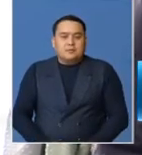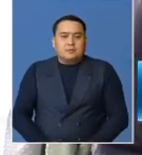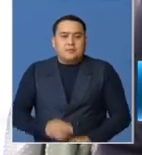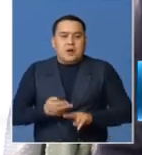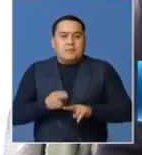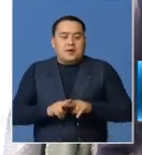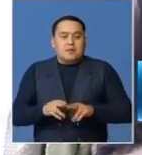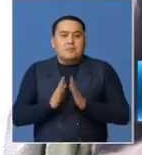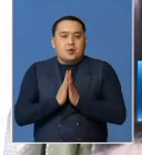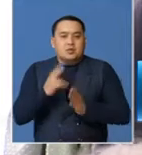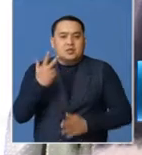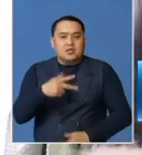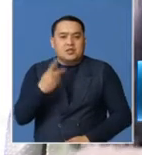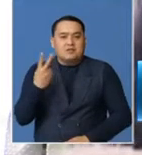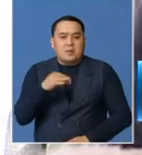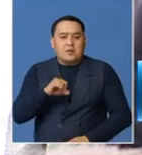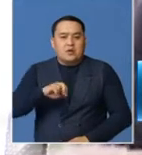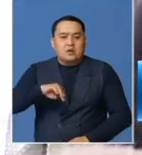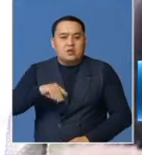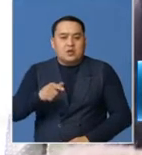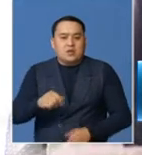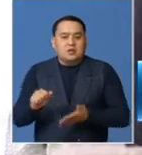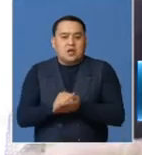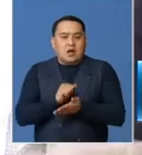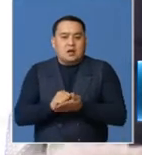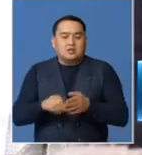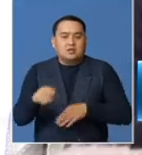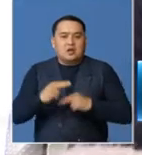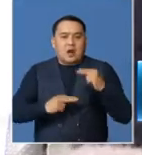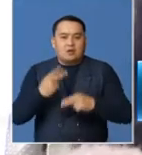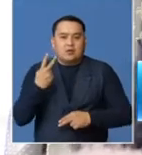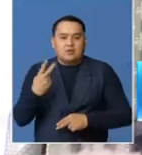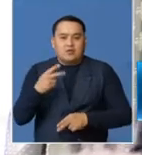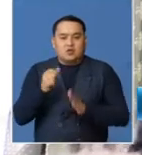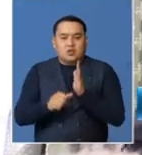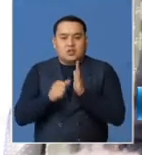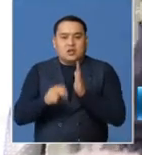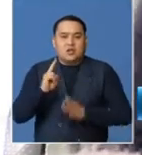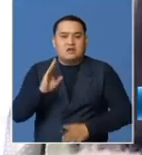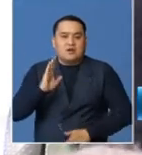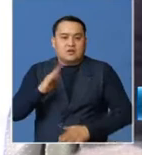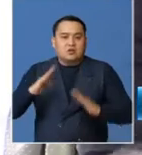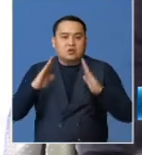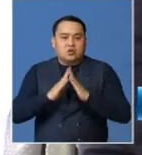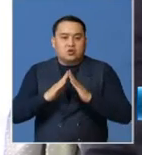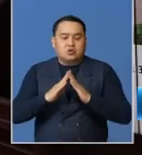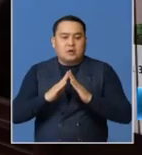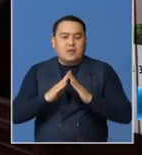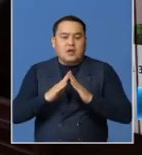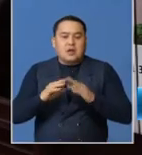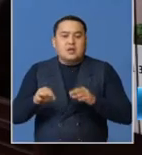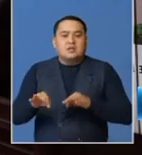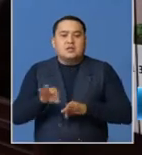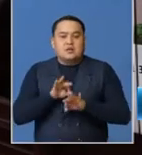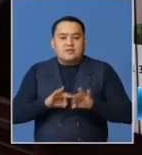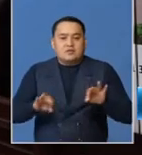Помимо этого, просим 32 миллиона тенге на разработку ПСД на строительство 2 60-квартирных домов в селе Шонжа. Инженерные